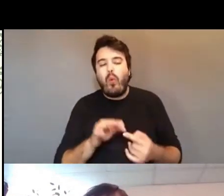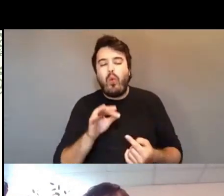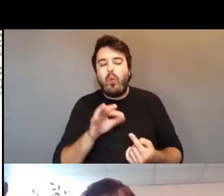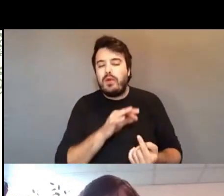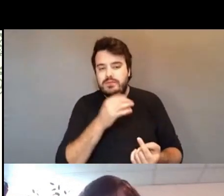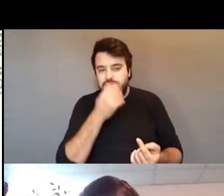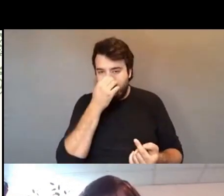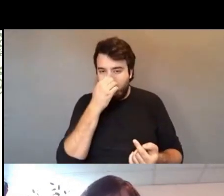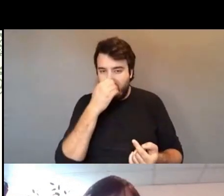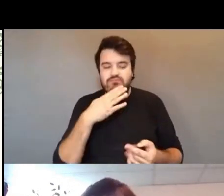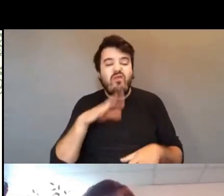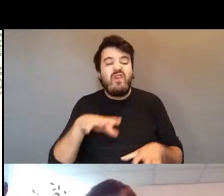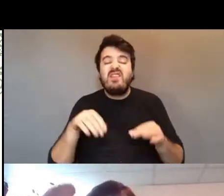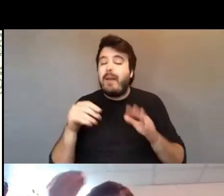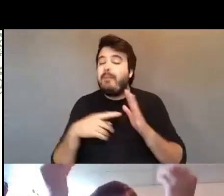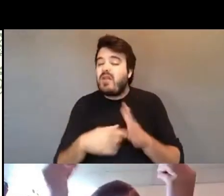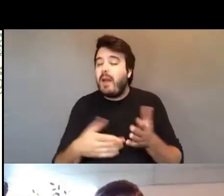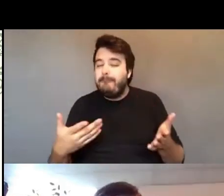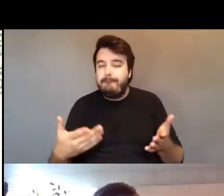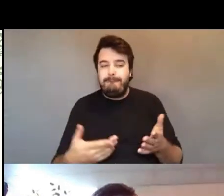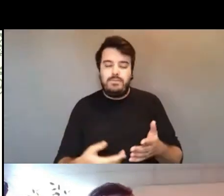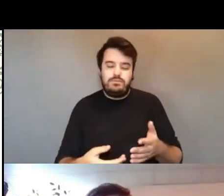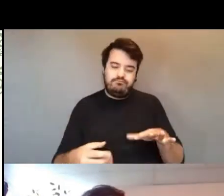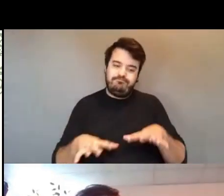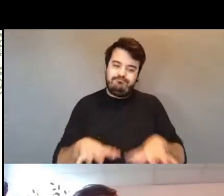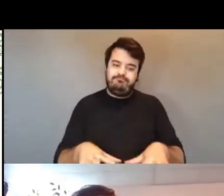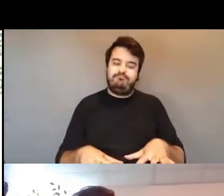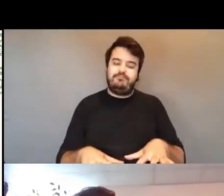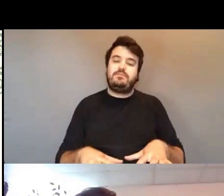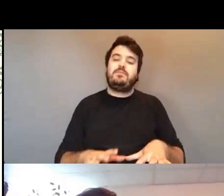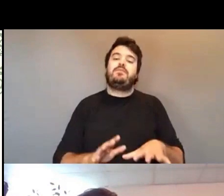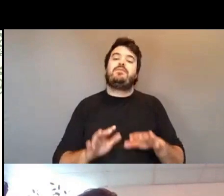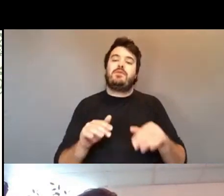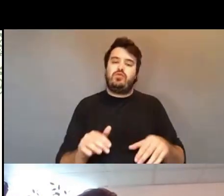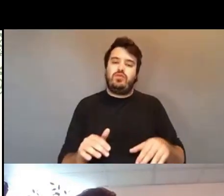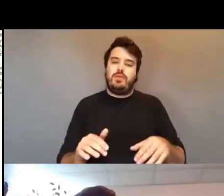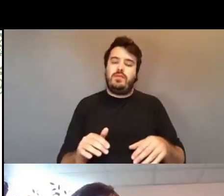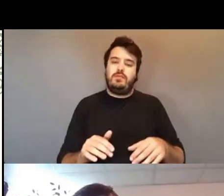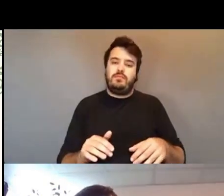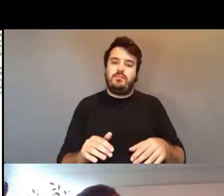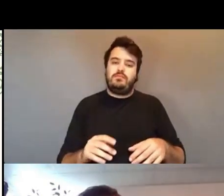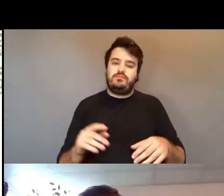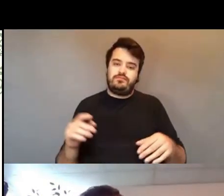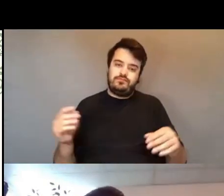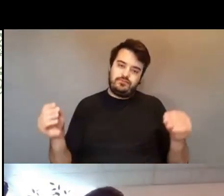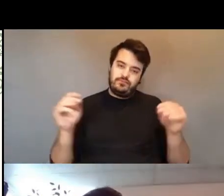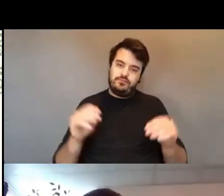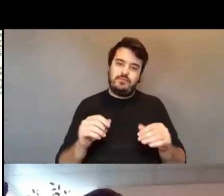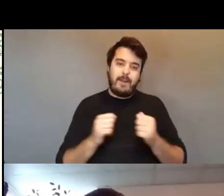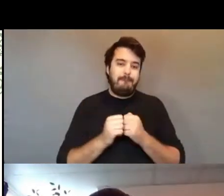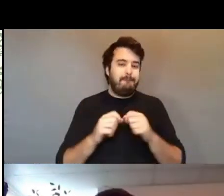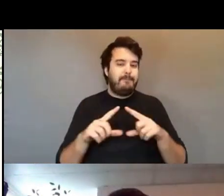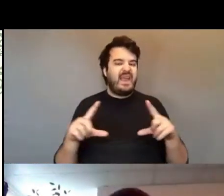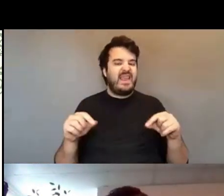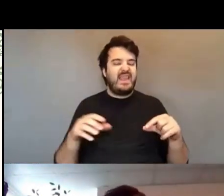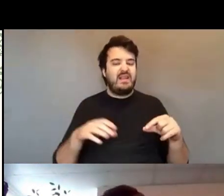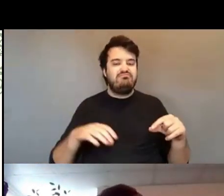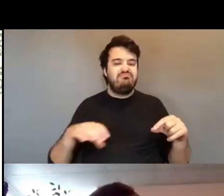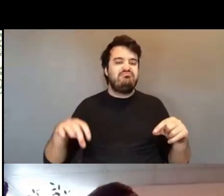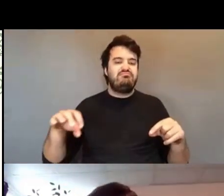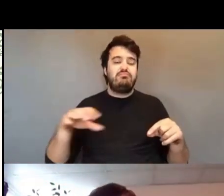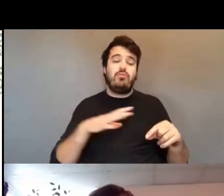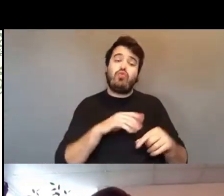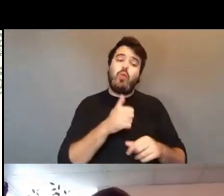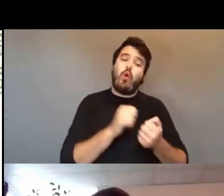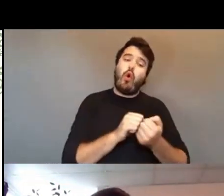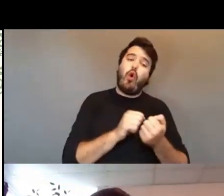les mauvaises herbes, par exemple, qui pourraient commencer à sortir. Puis ensuite, on y va avec des briques. Donc, certains le font avec des